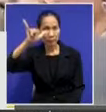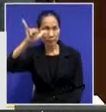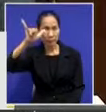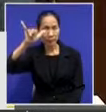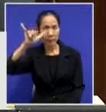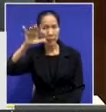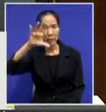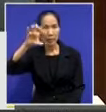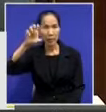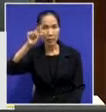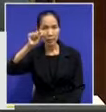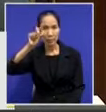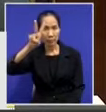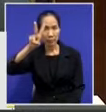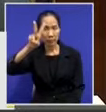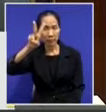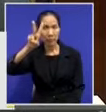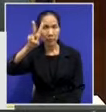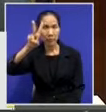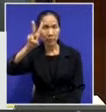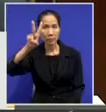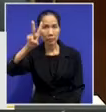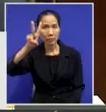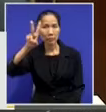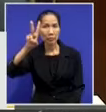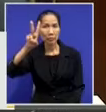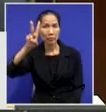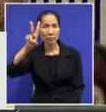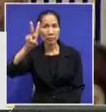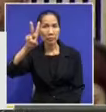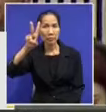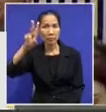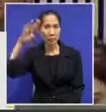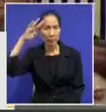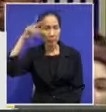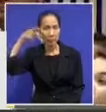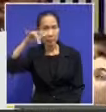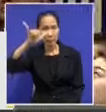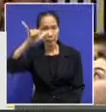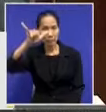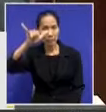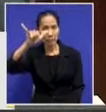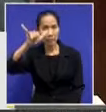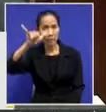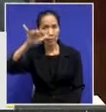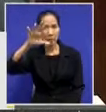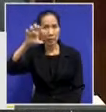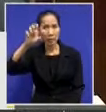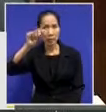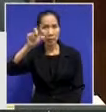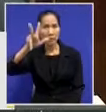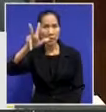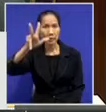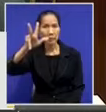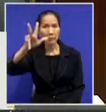าครับ 522นายวุฒิพันธ์วิชัยรัตน ์พลเอกประยุทธ์จันทร์โอชาครับ